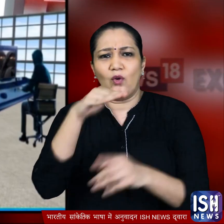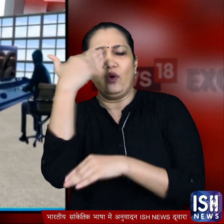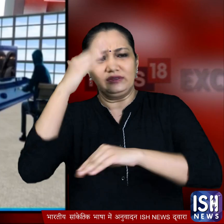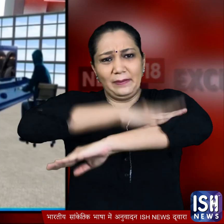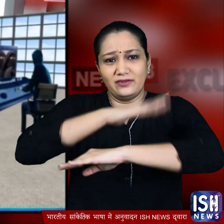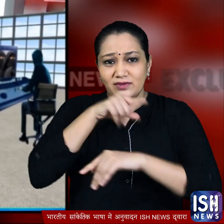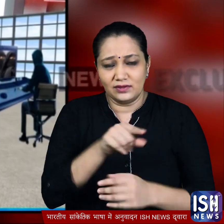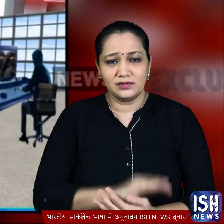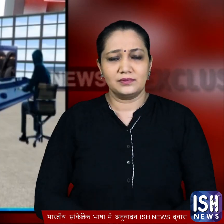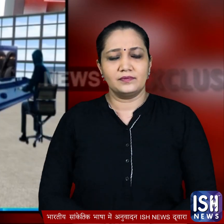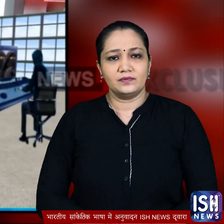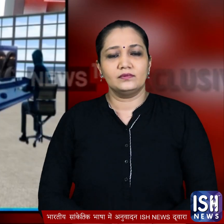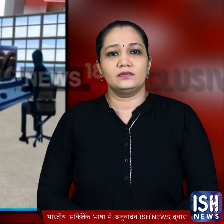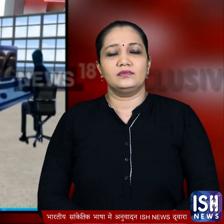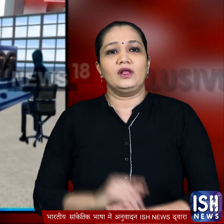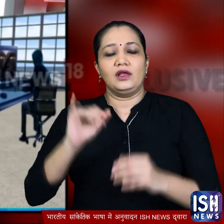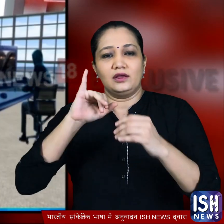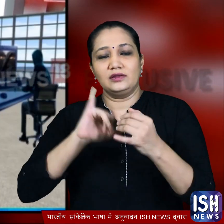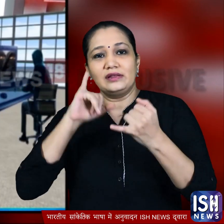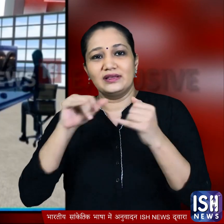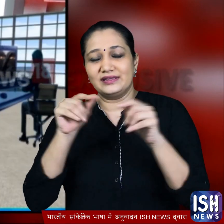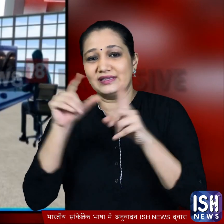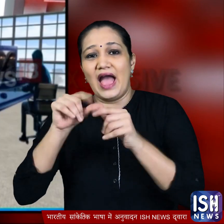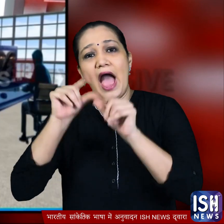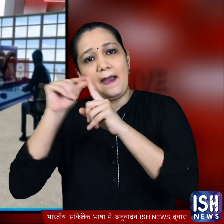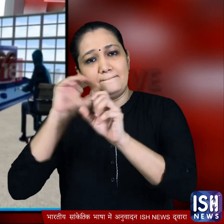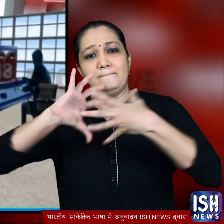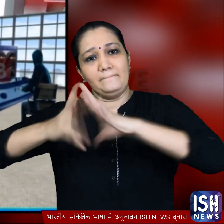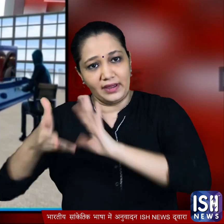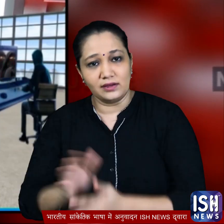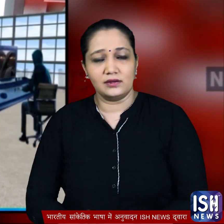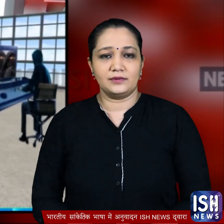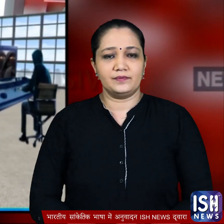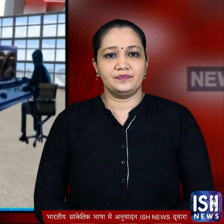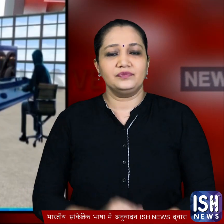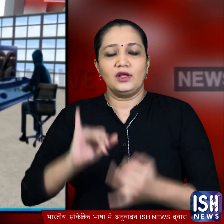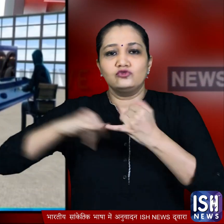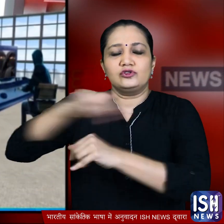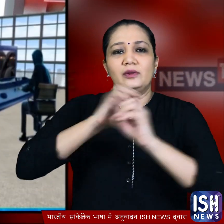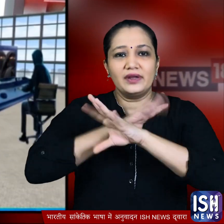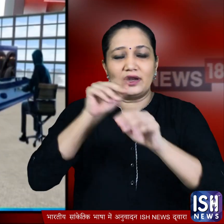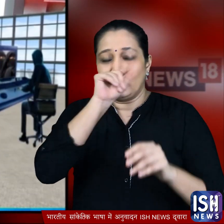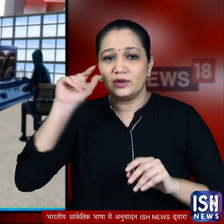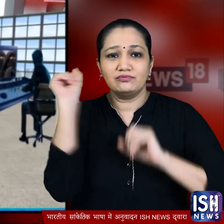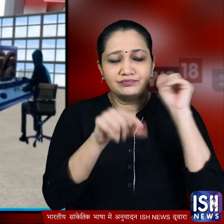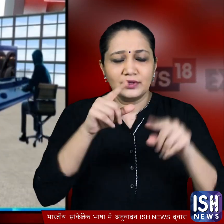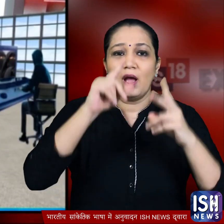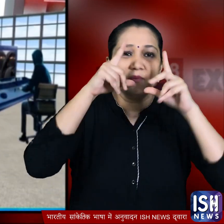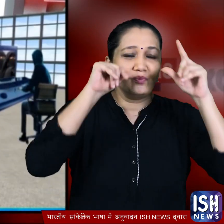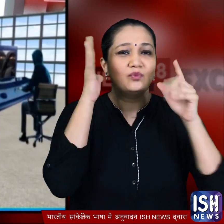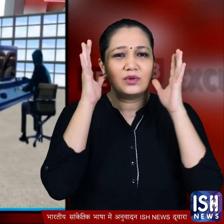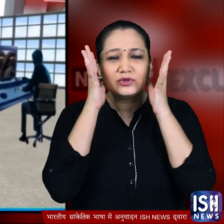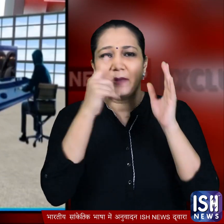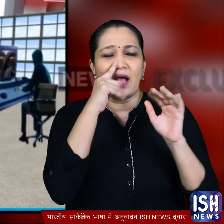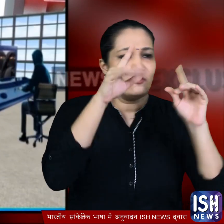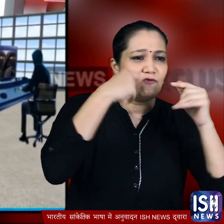प्लेटफॉर्म की मदद से सुल्ली डील ऐप को बनाया गया और सोशल मीडिया प्लेटफॉर्म ट्विटर से मुस्लिम महिलाओं